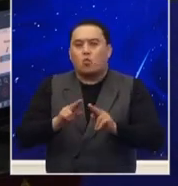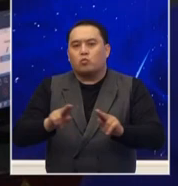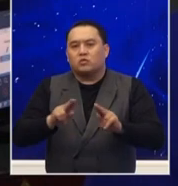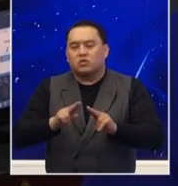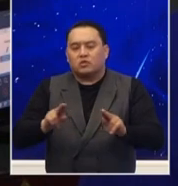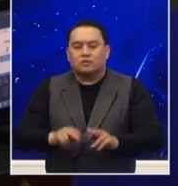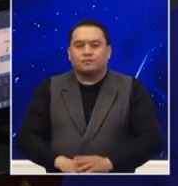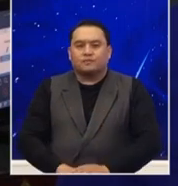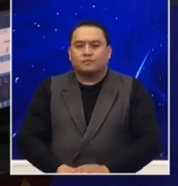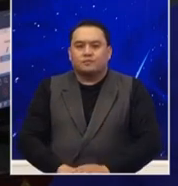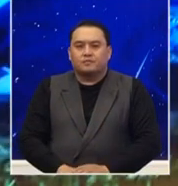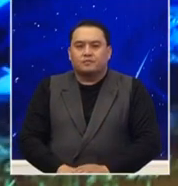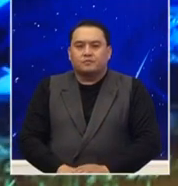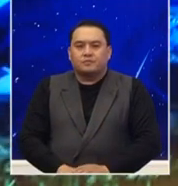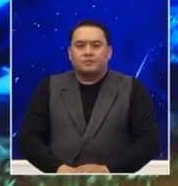даже домашних заданий.